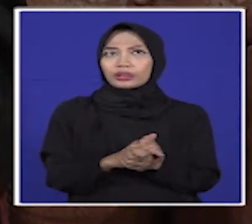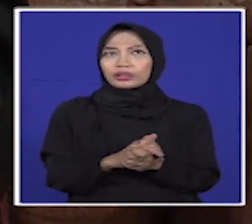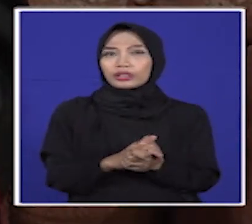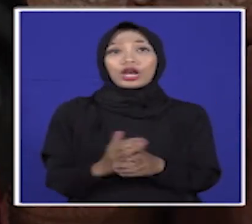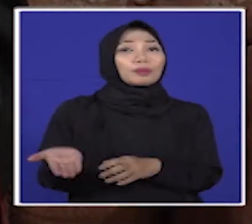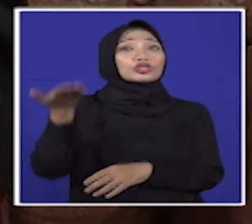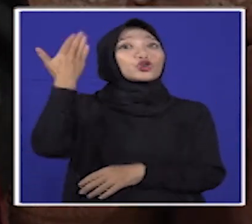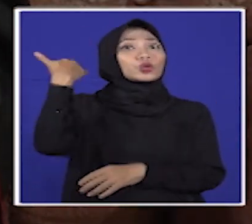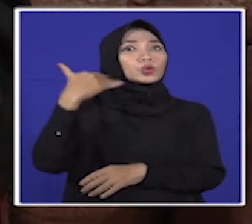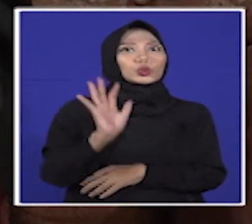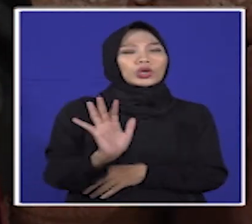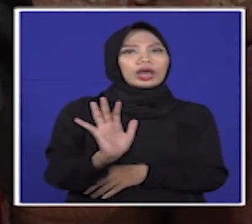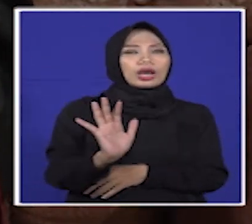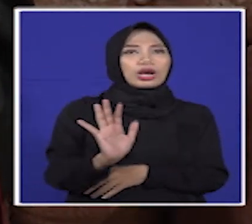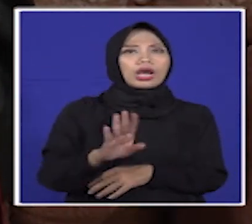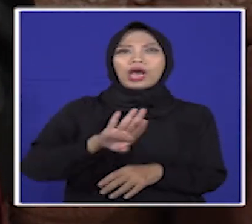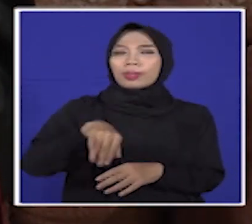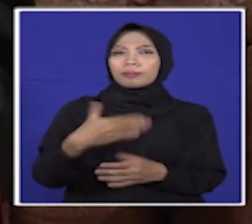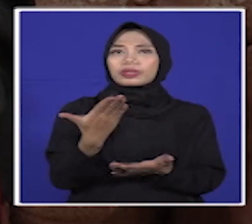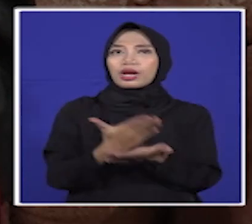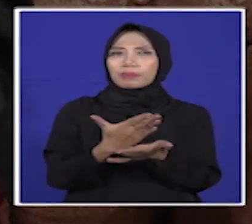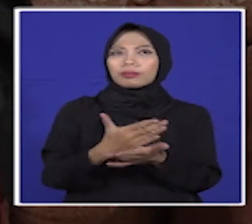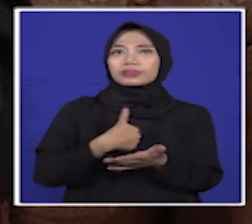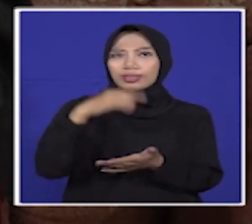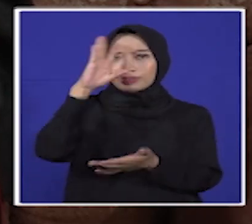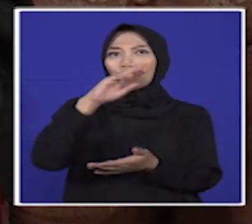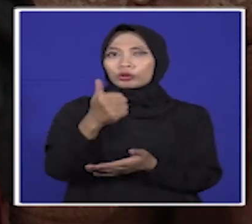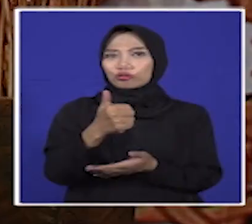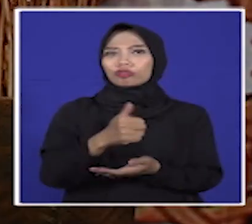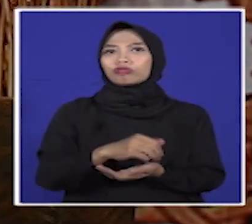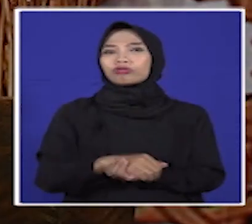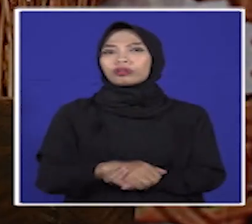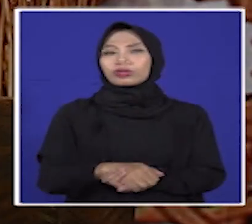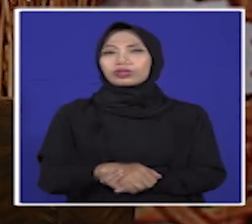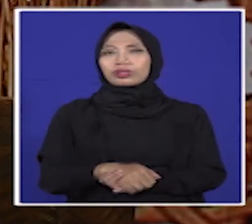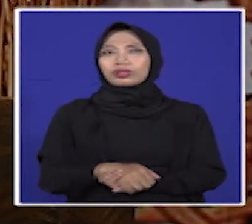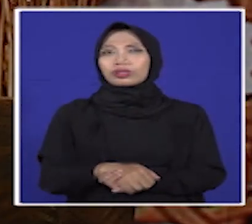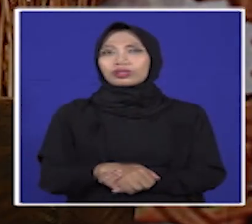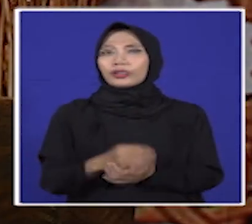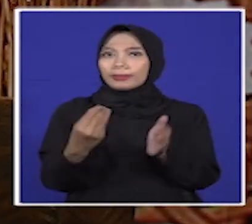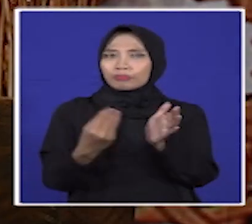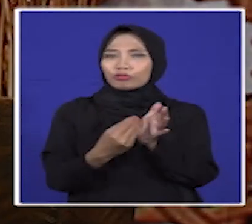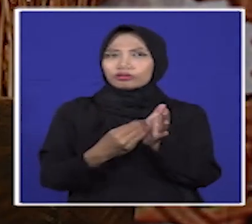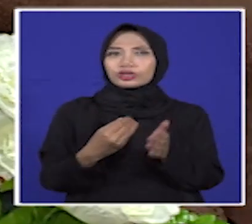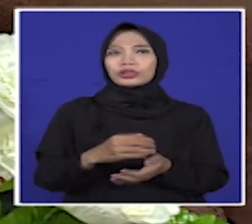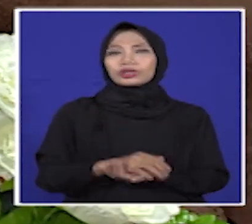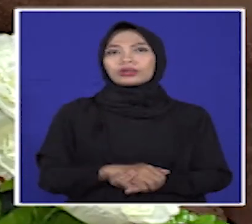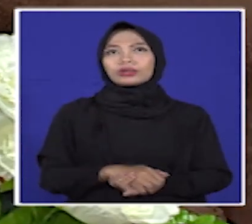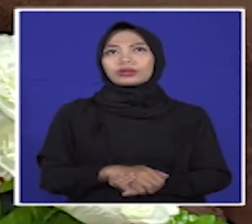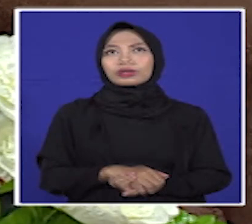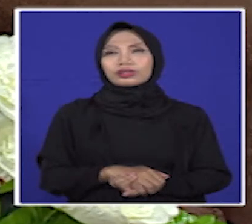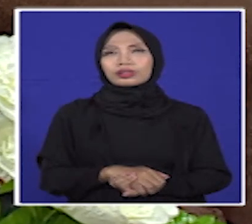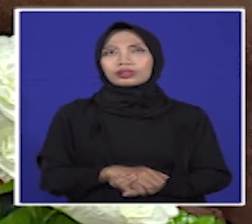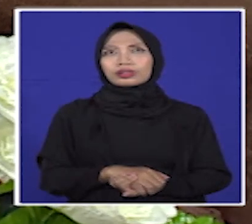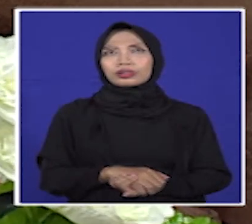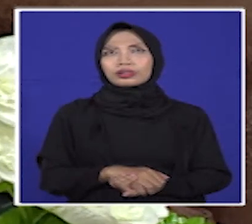Sebelumnya enggak Mas, iya tapi lama-lama terbukti karena karena mantan apa suami